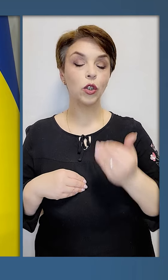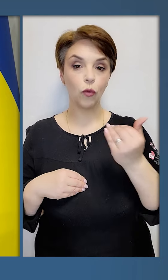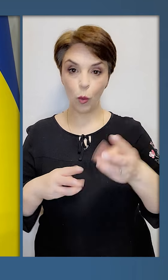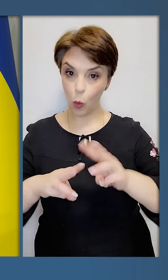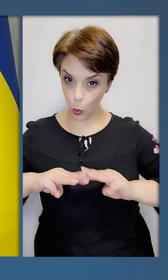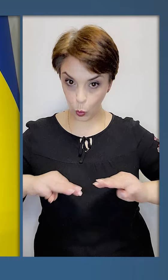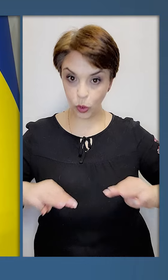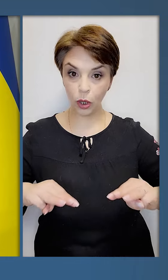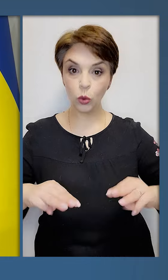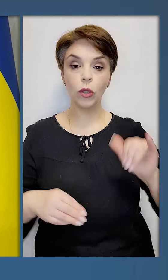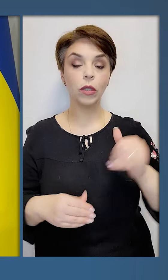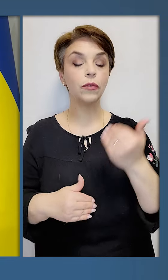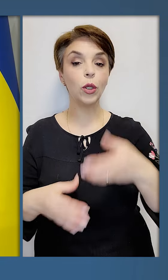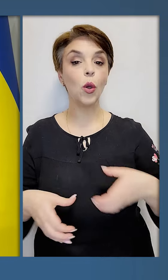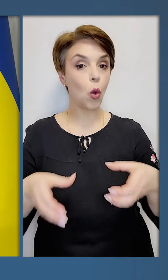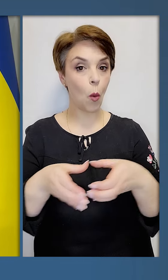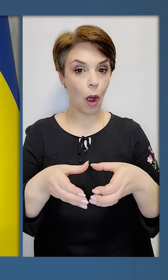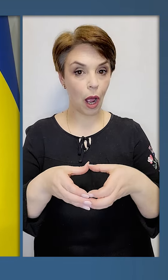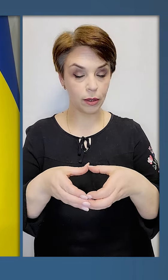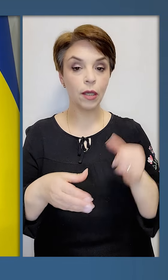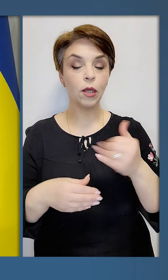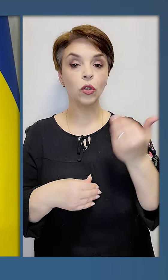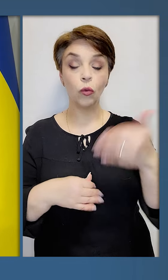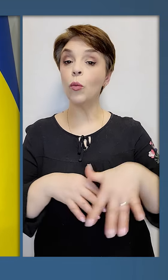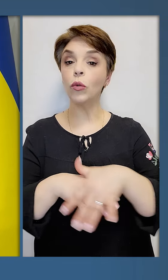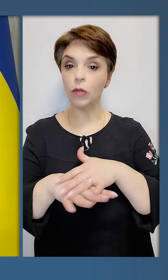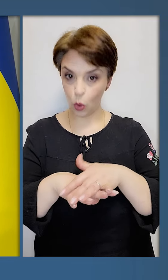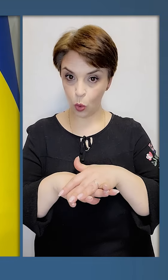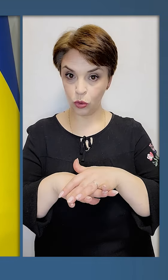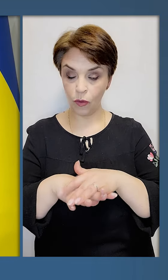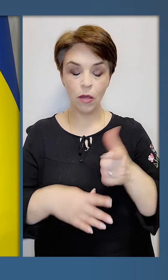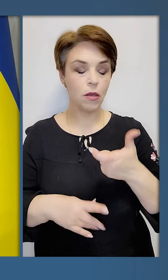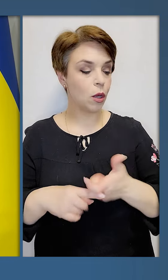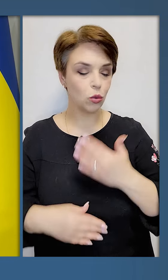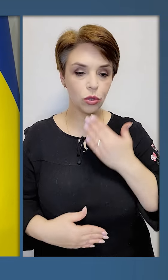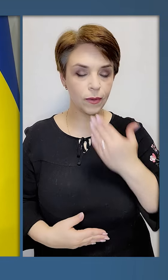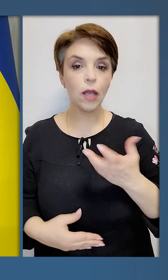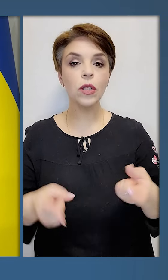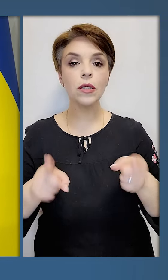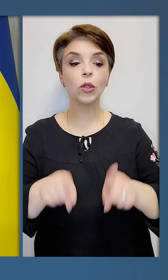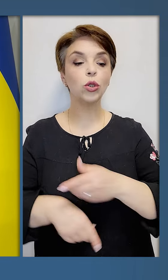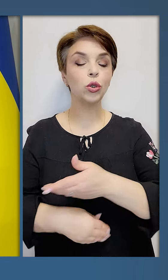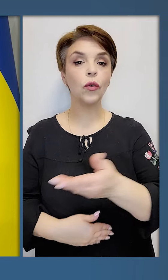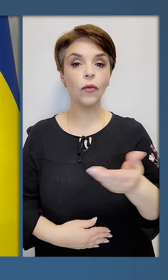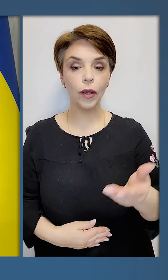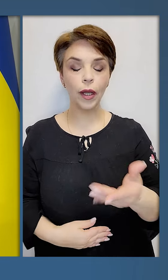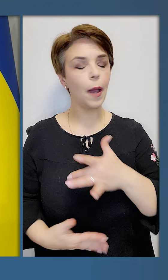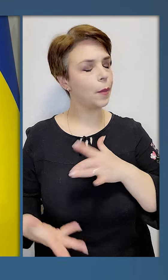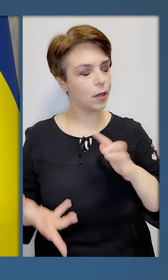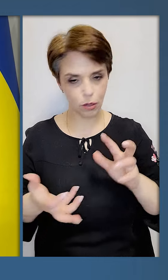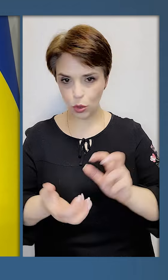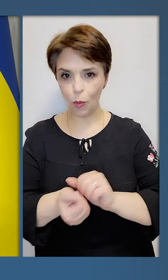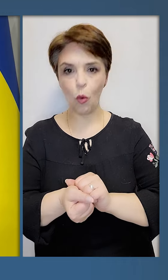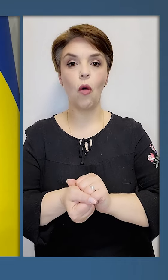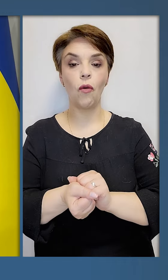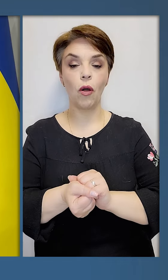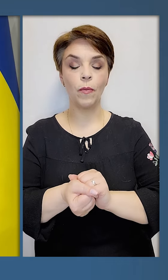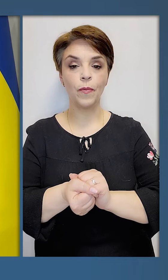і твоєму уряду, і твоїй команді, і твоєму народові. Я дуже вдячен за те, що ви